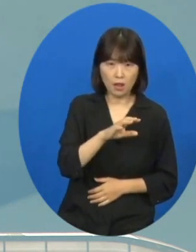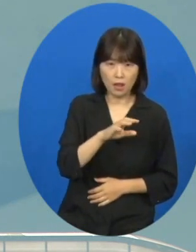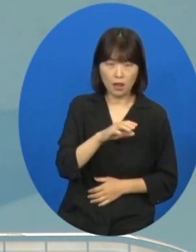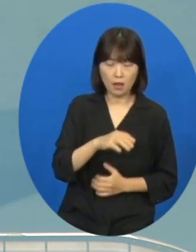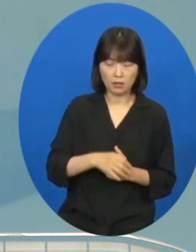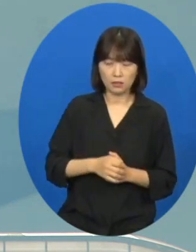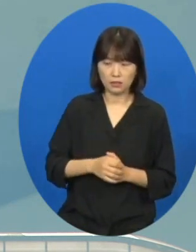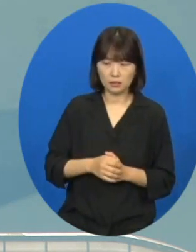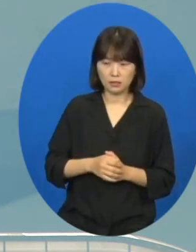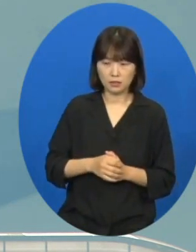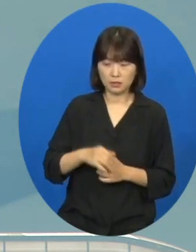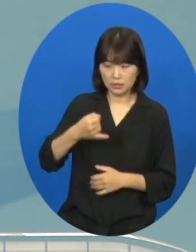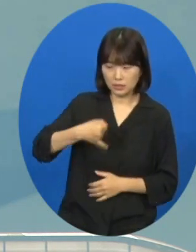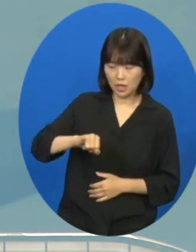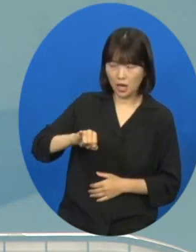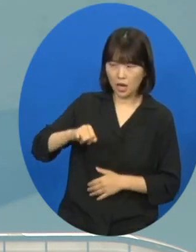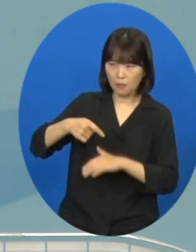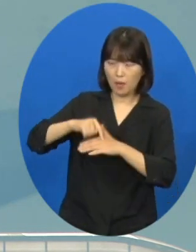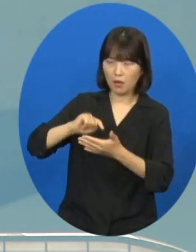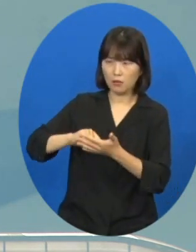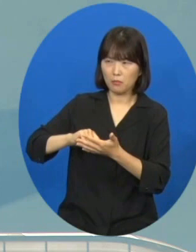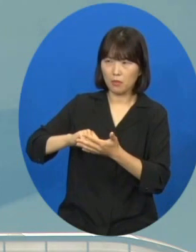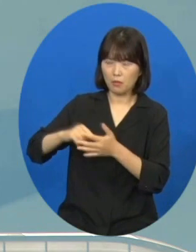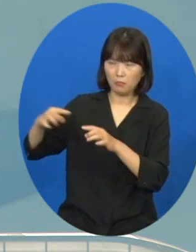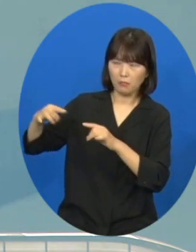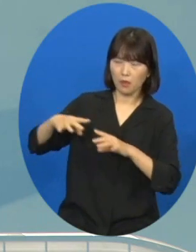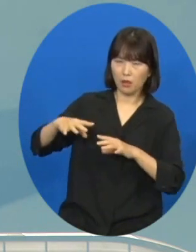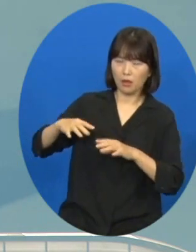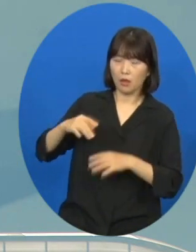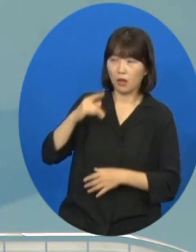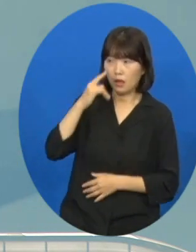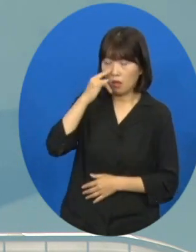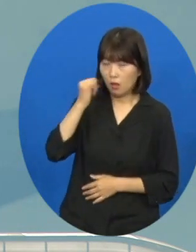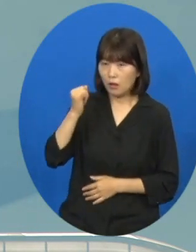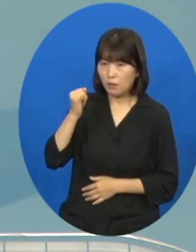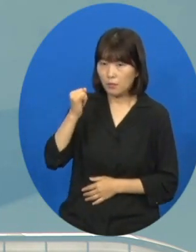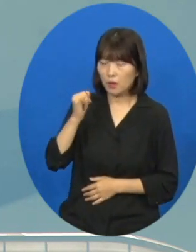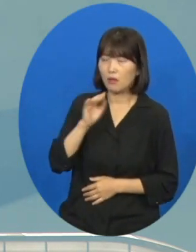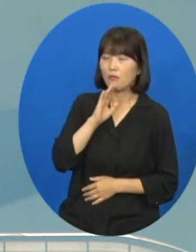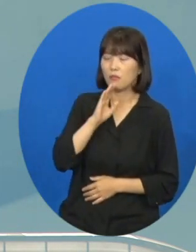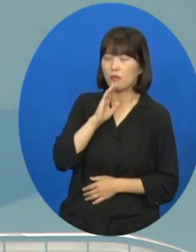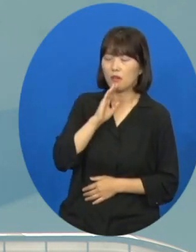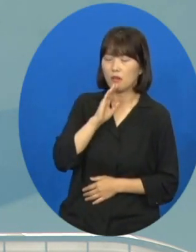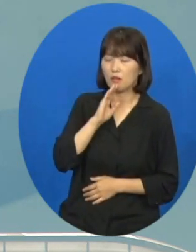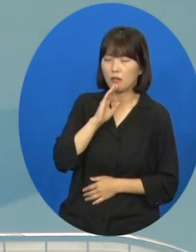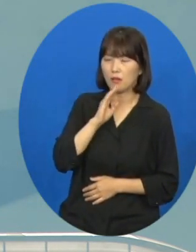조수미에게 딱 마음에 와닿았어. 엄마, 그렇게 할게요.